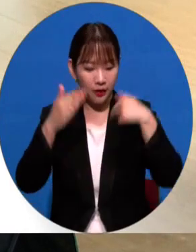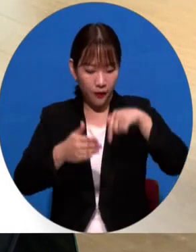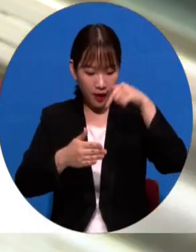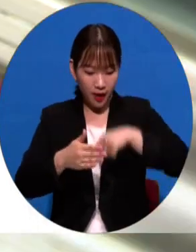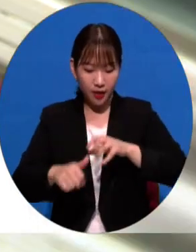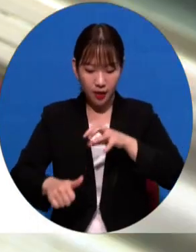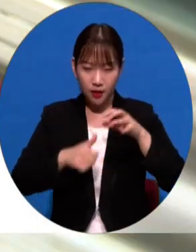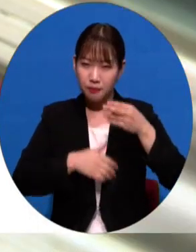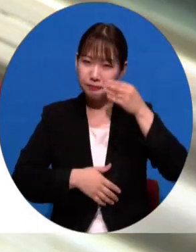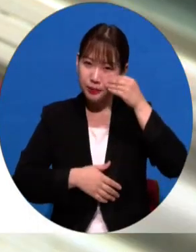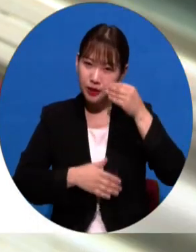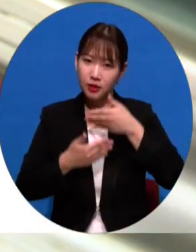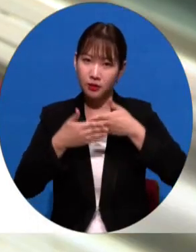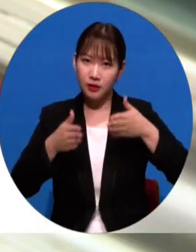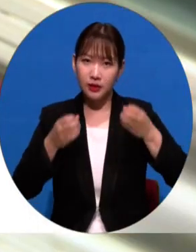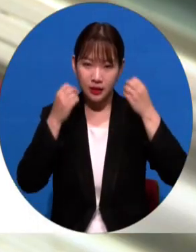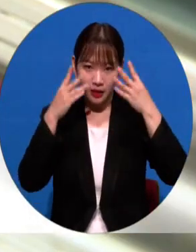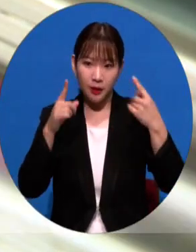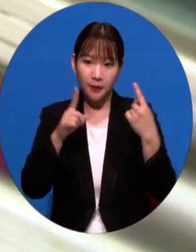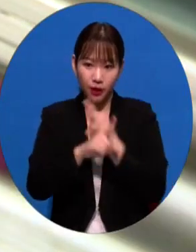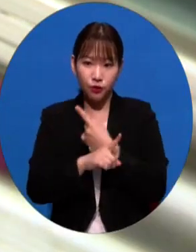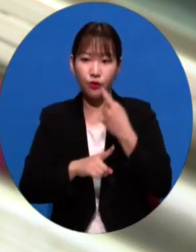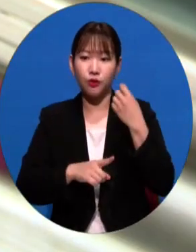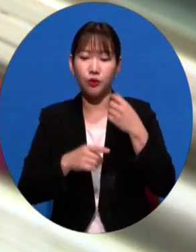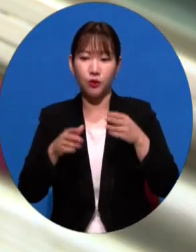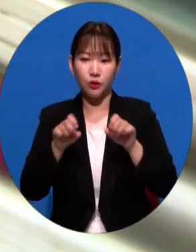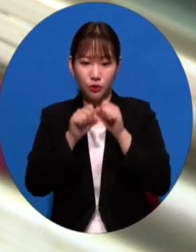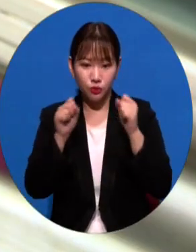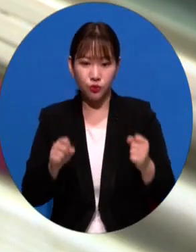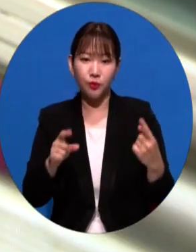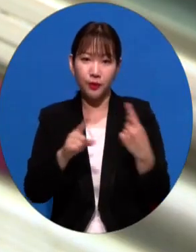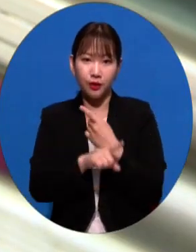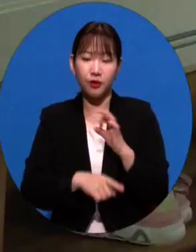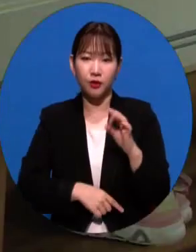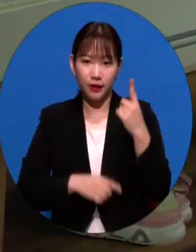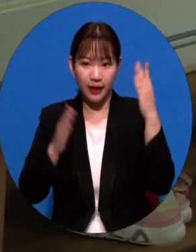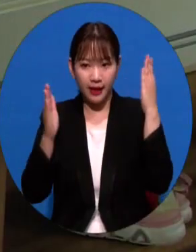내부의 활용도가 낮은 공간을 새롭게 바꾸거나 구조 변경 등을 통해